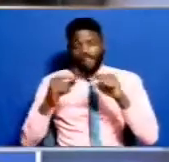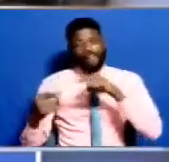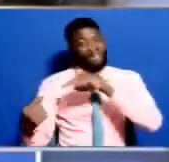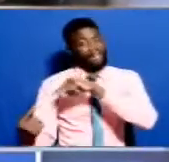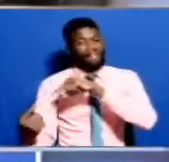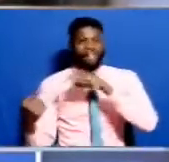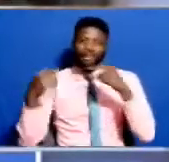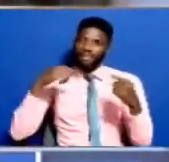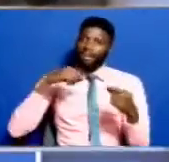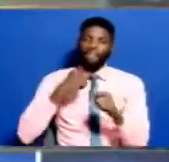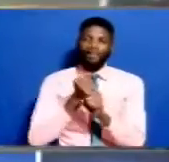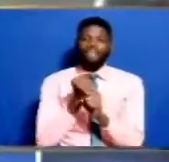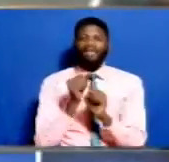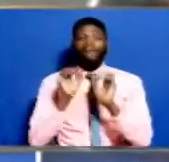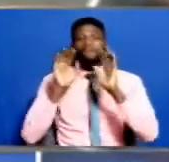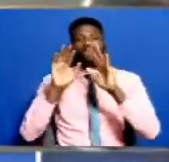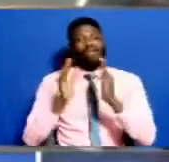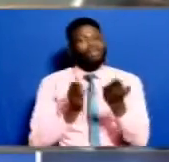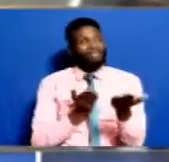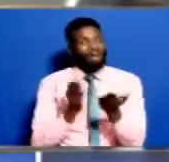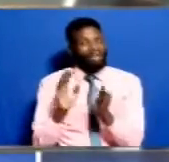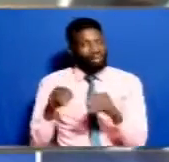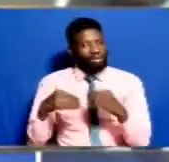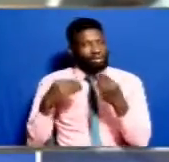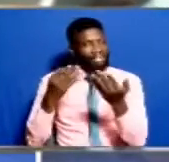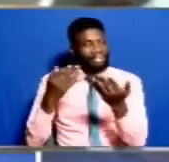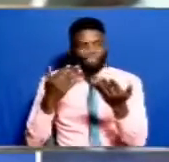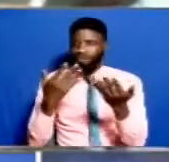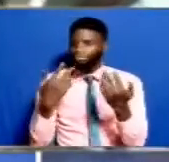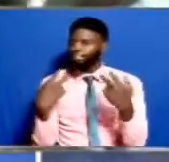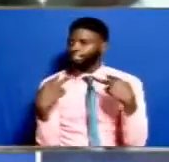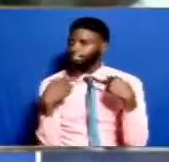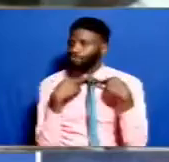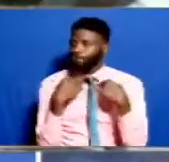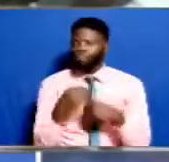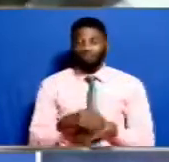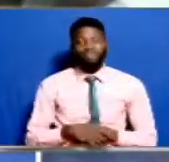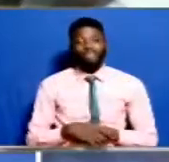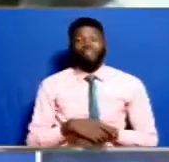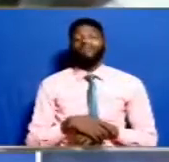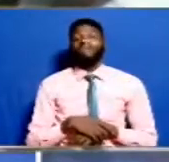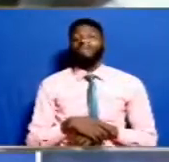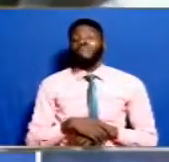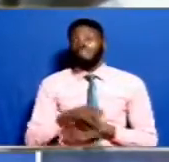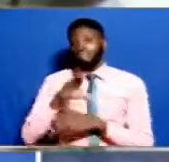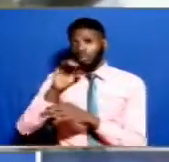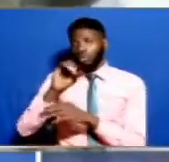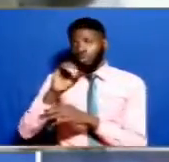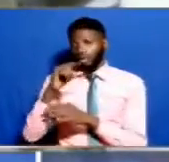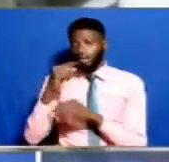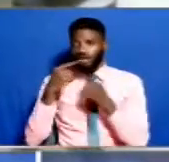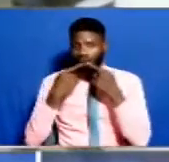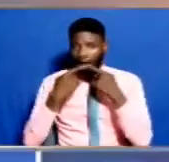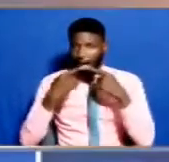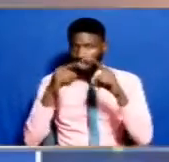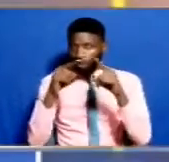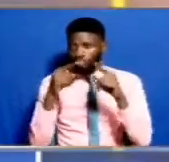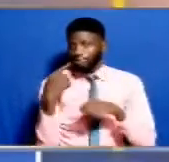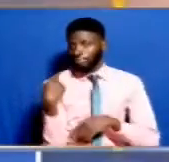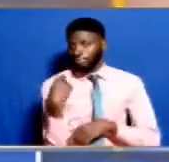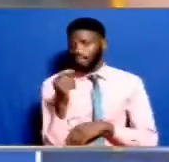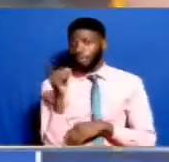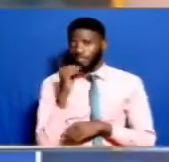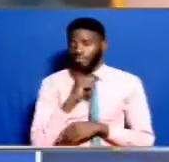wa huduma muhimu. Kulingana na takwimu za hivi punde kutoka kwa baraza la magavana, serikali za kaunti zote